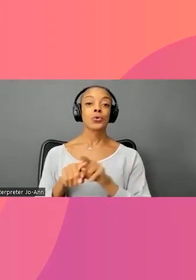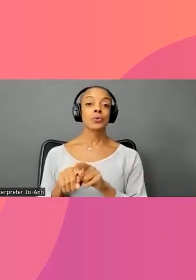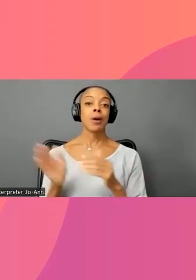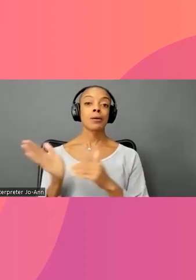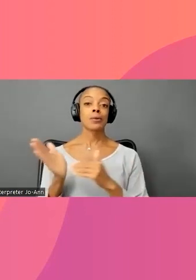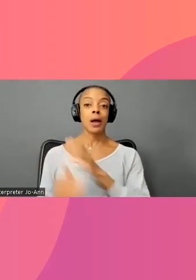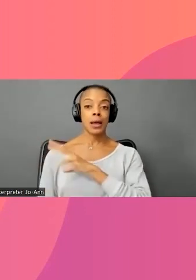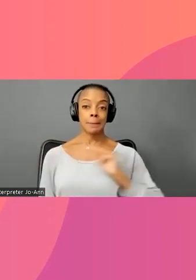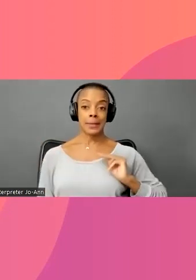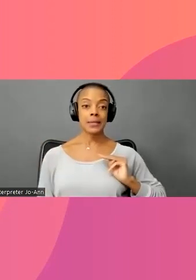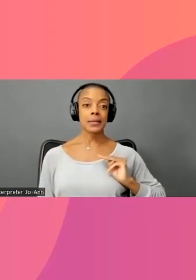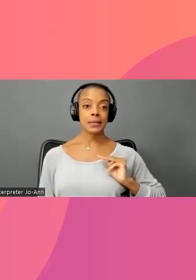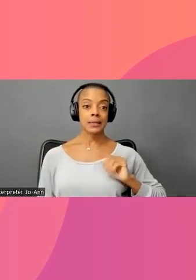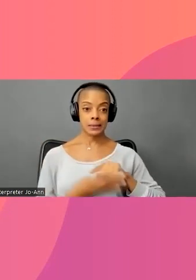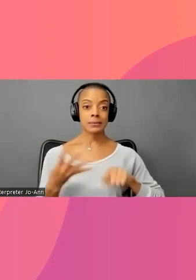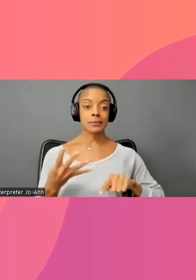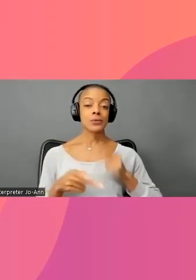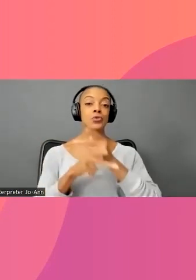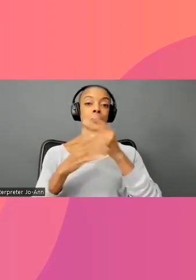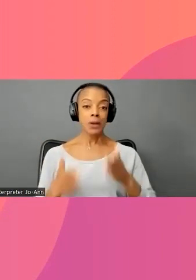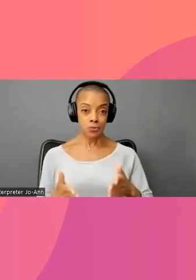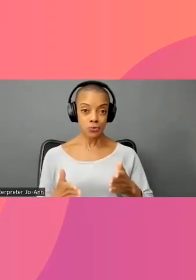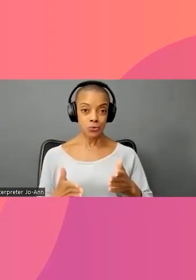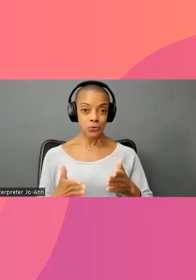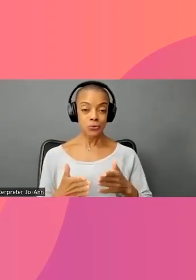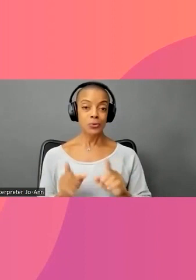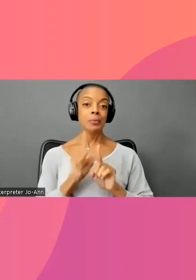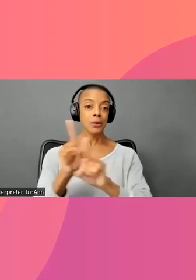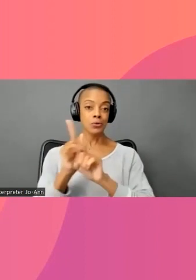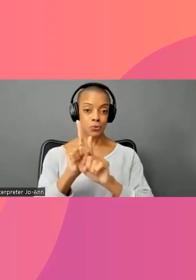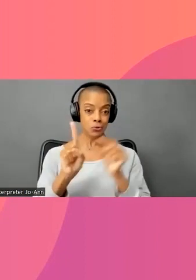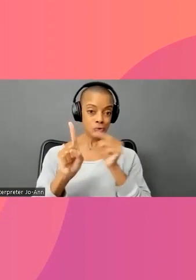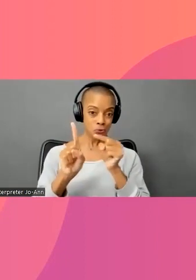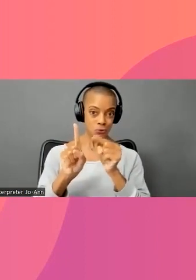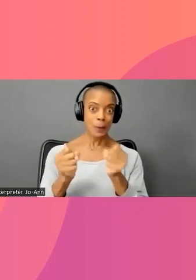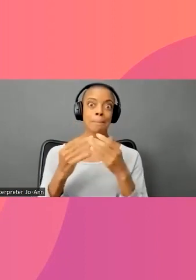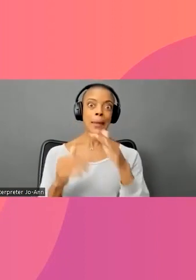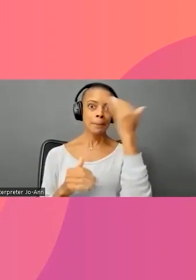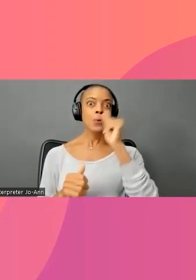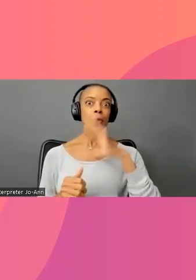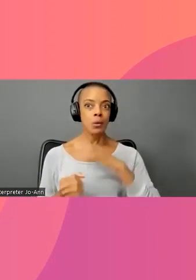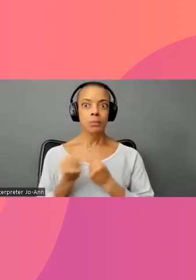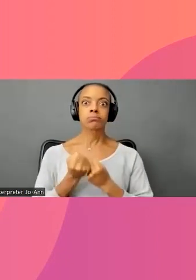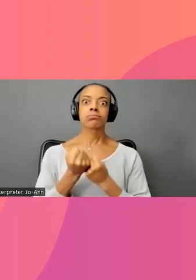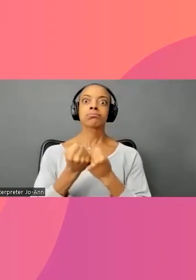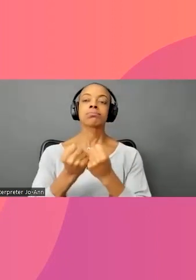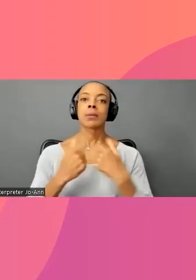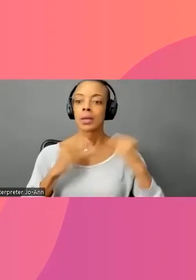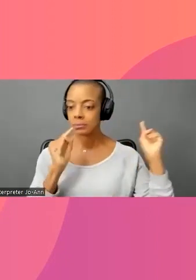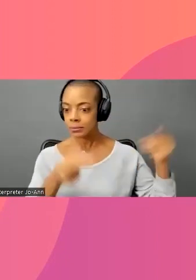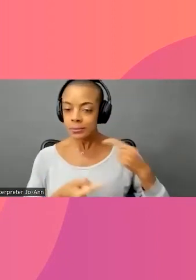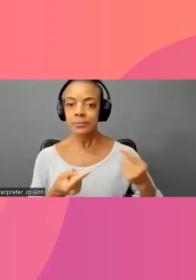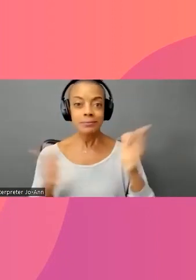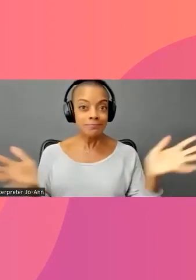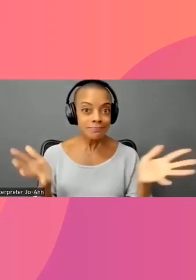ainsi que mon comité doctoral, mes superviseurs, mentors et les nombreuses femmes noires qui